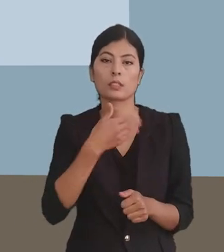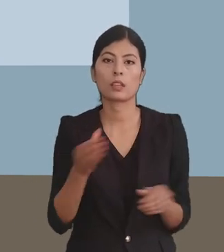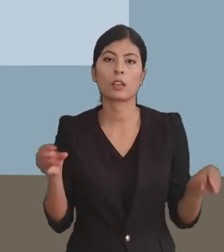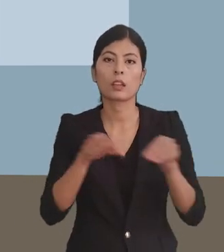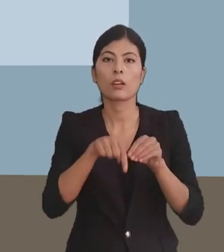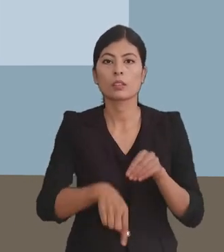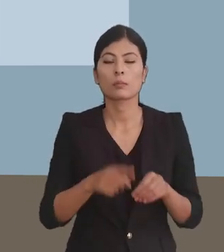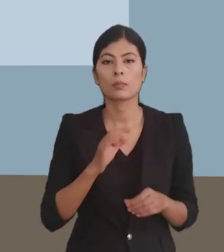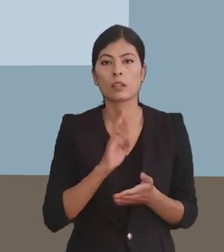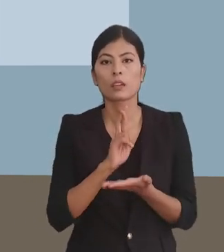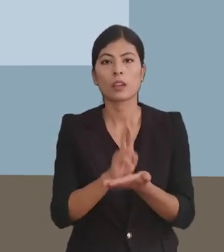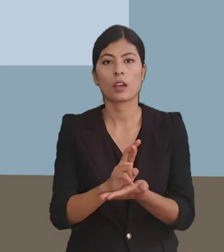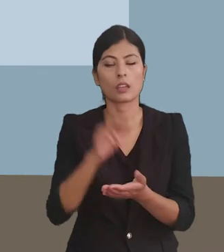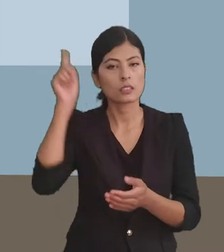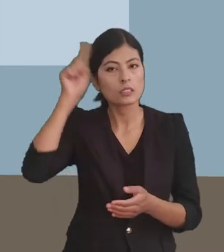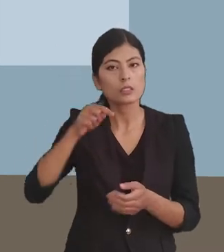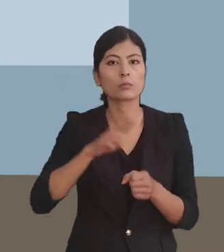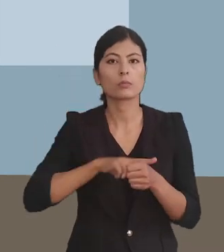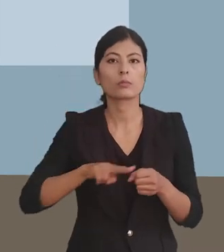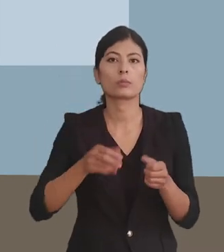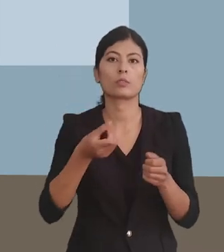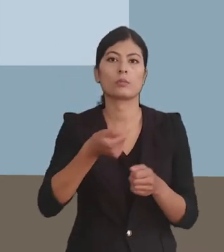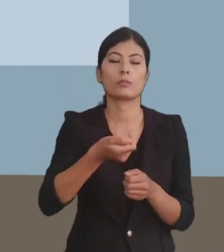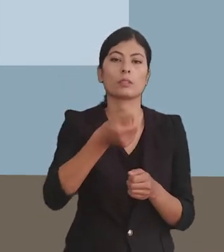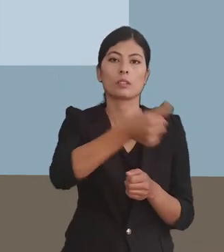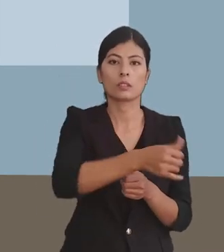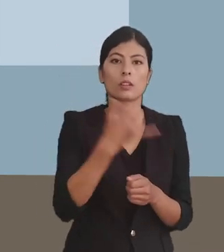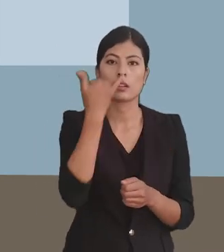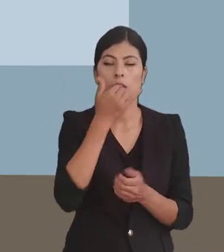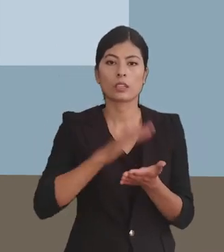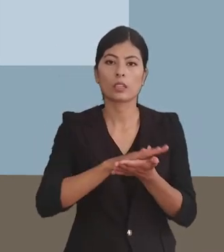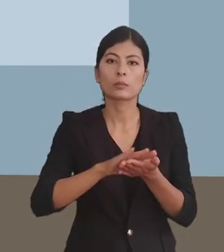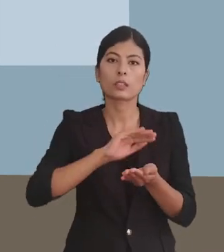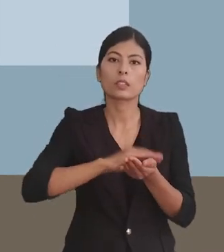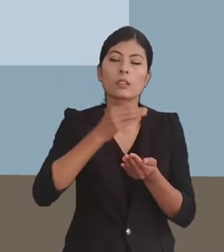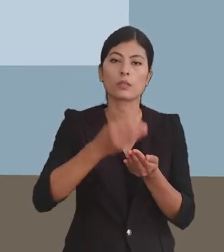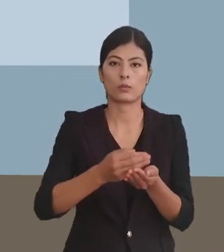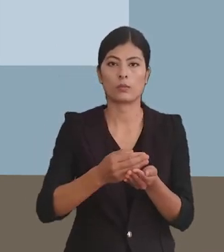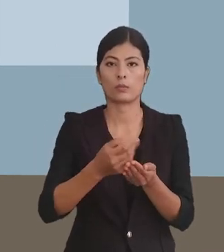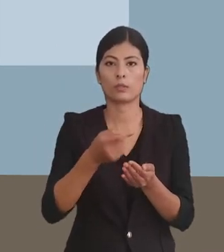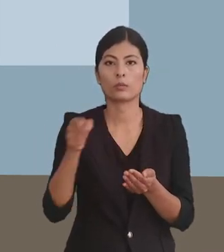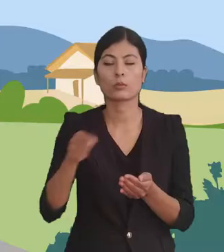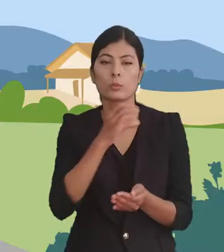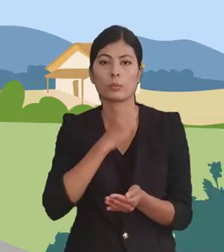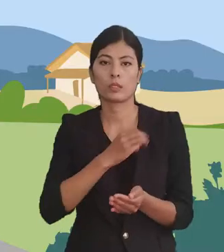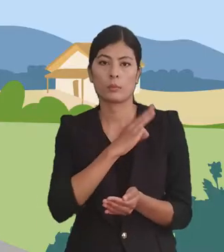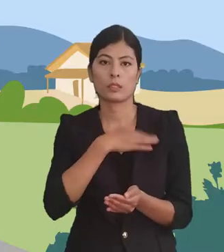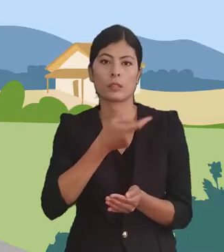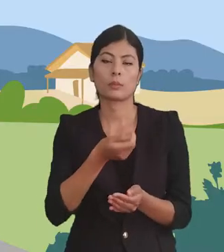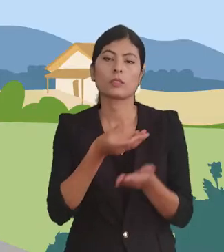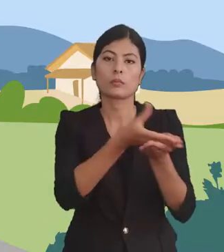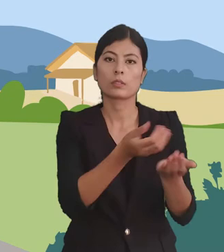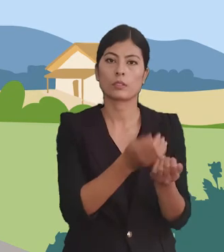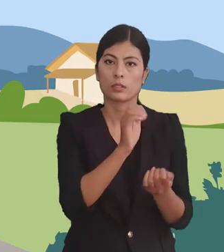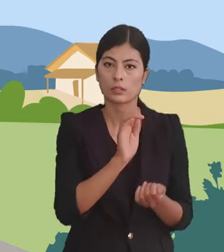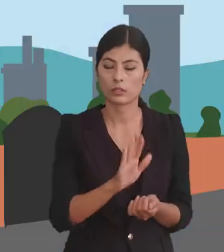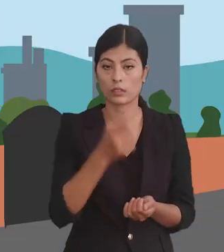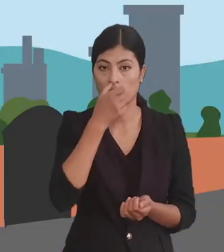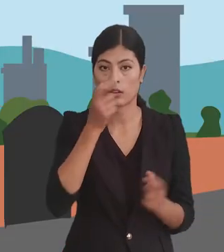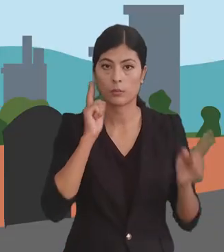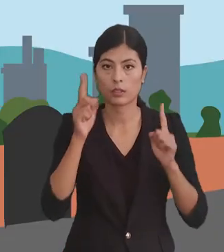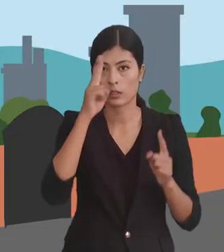वा क्षतिपूर्ति स्वरूप भराउन लैङ्गिक हिंसा निवारण कोषको रकम पीडितलाई उपलब्ध गराउन सकिन्छ। गाउँपालिका